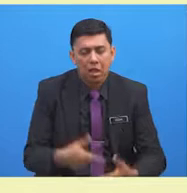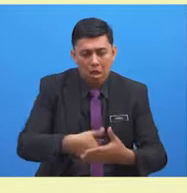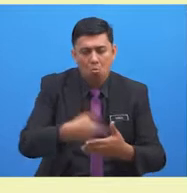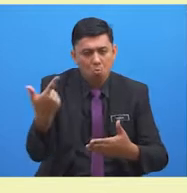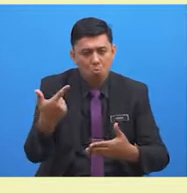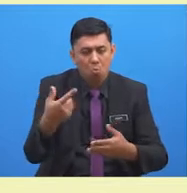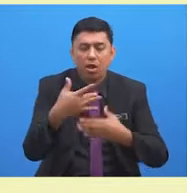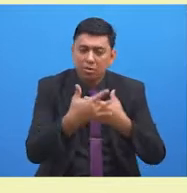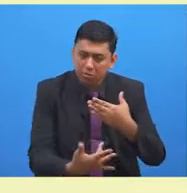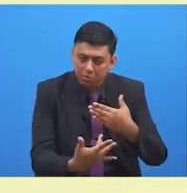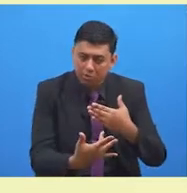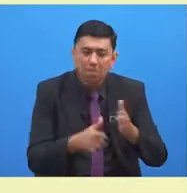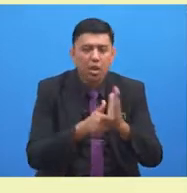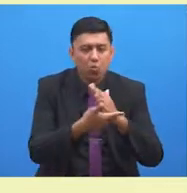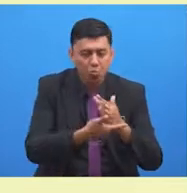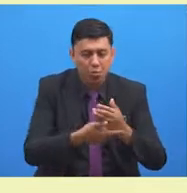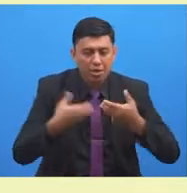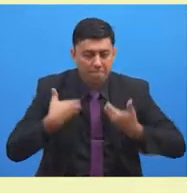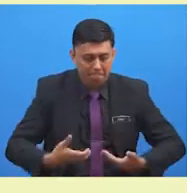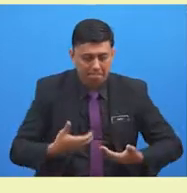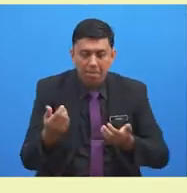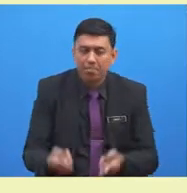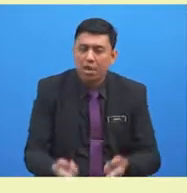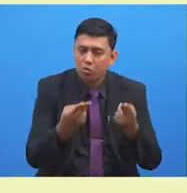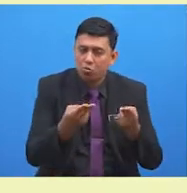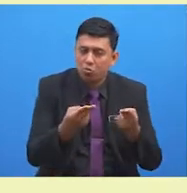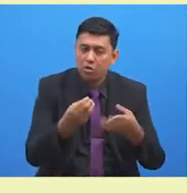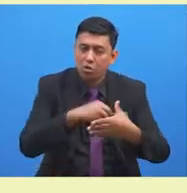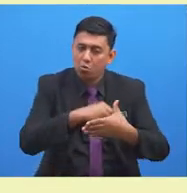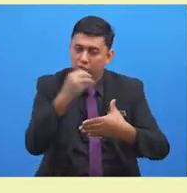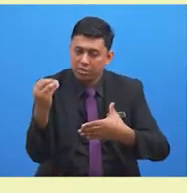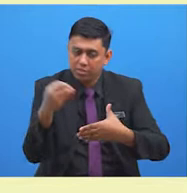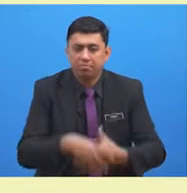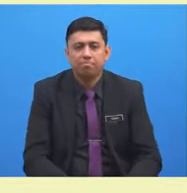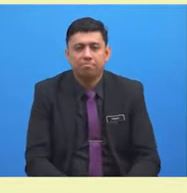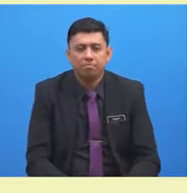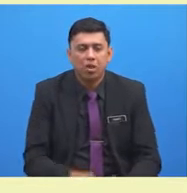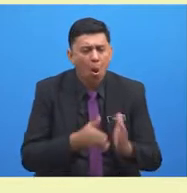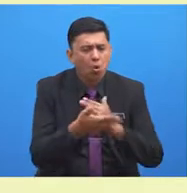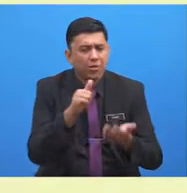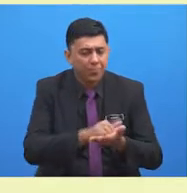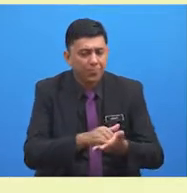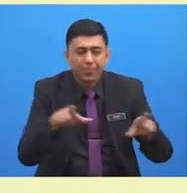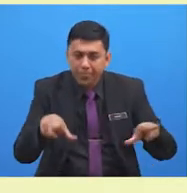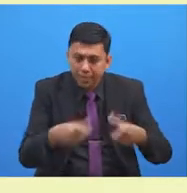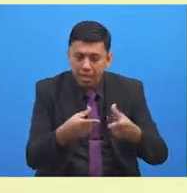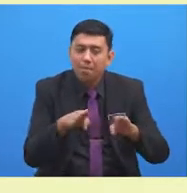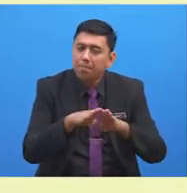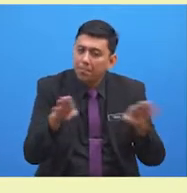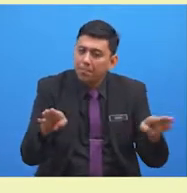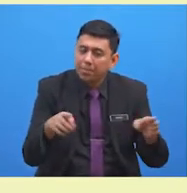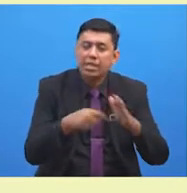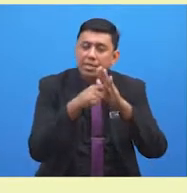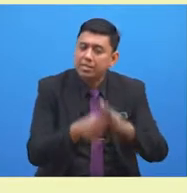luaran, darah yang melalui paru-paru mengangkut oksigen di alveolus. Oleh itu, berlaku